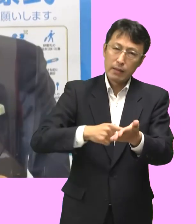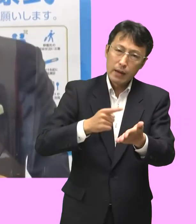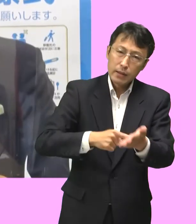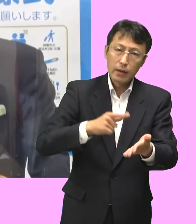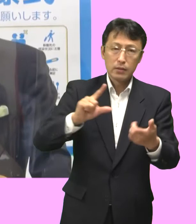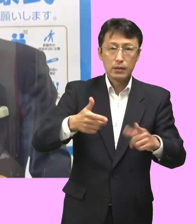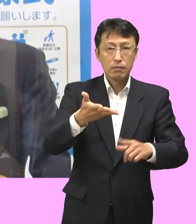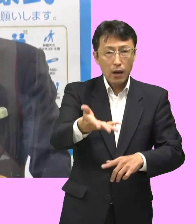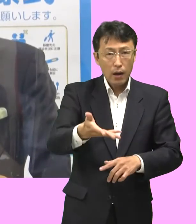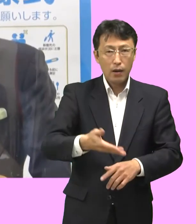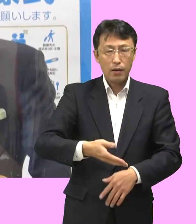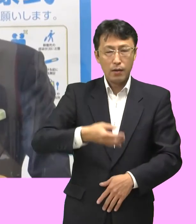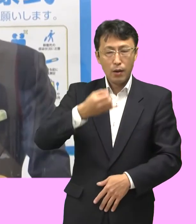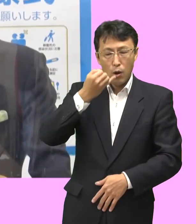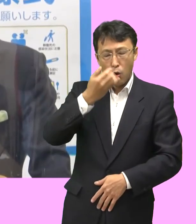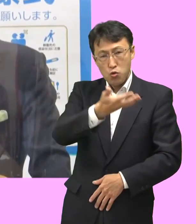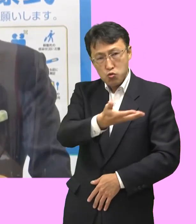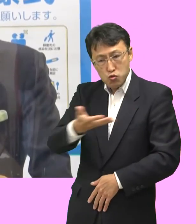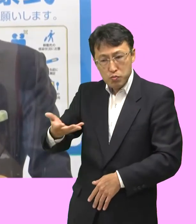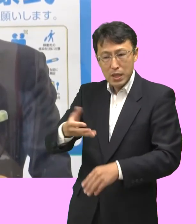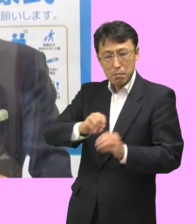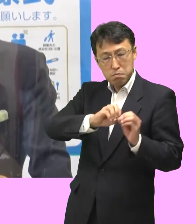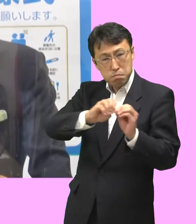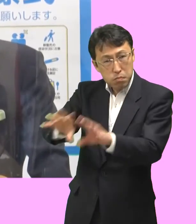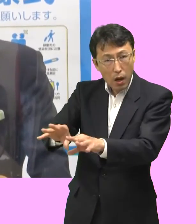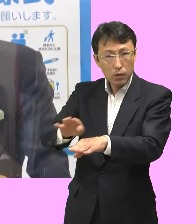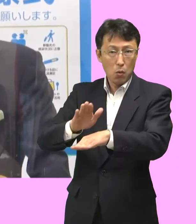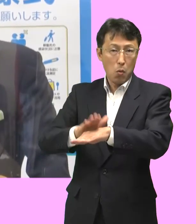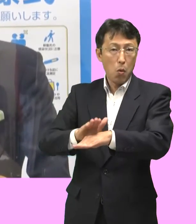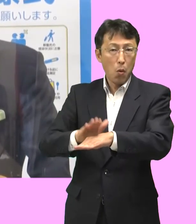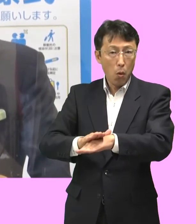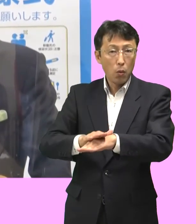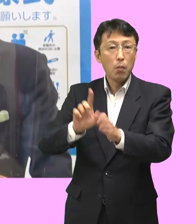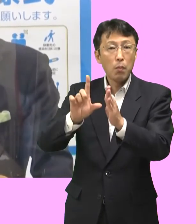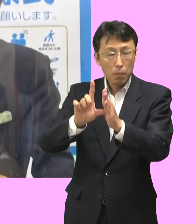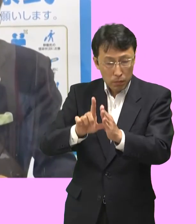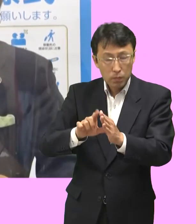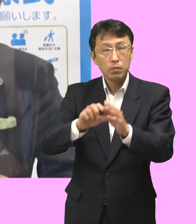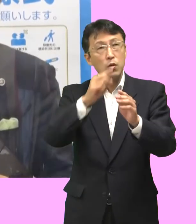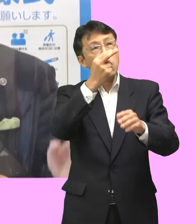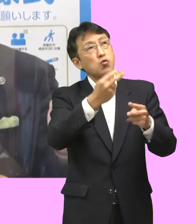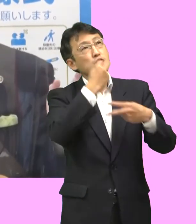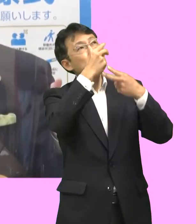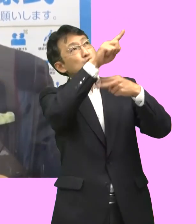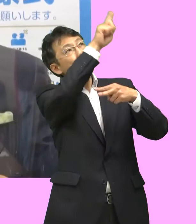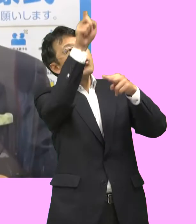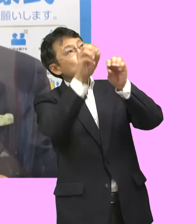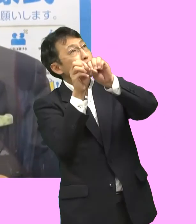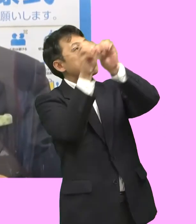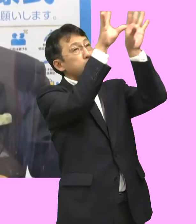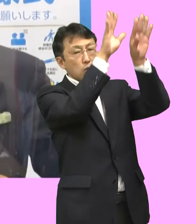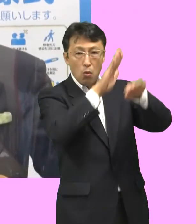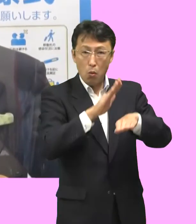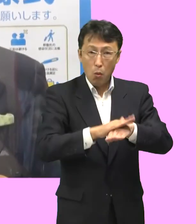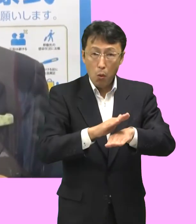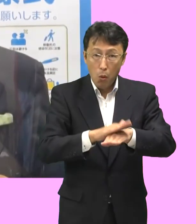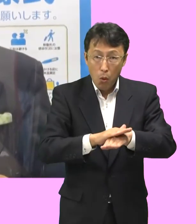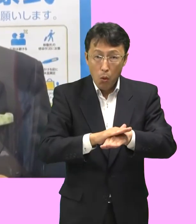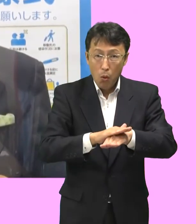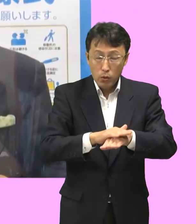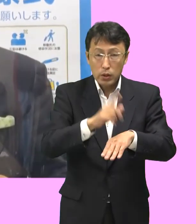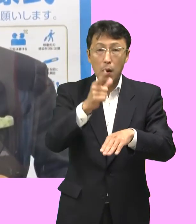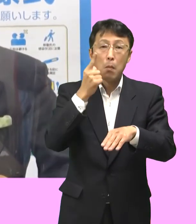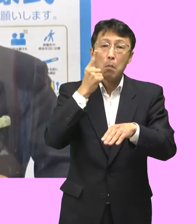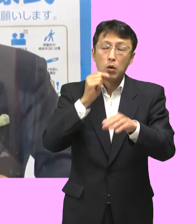洋放出をするにしても、あるいは、大気への放出にするにしてもですね、どこで放出すればどのように拡散